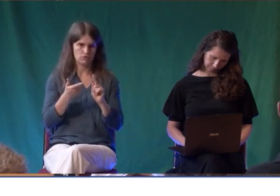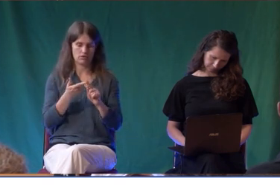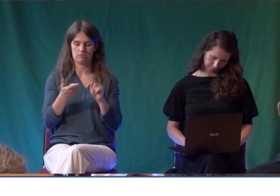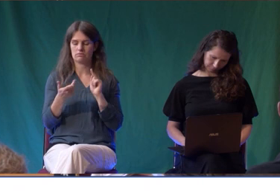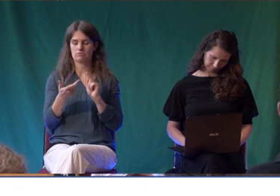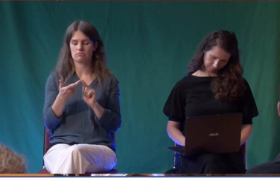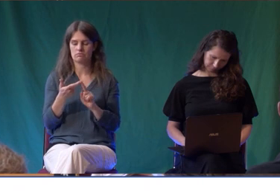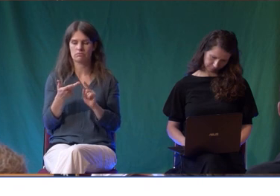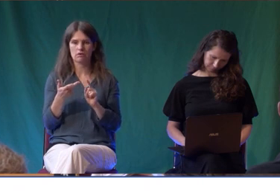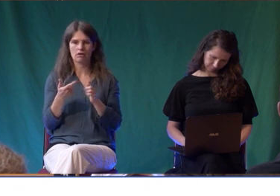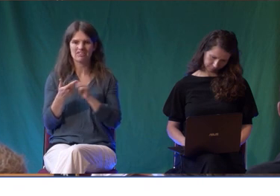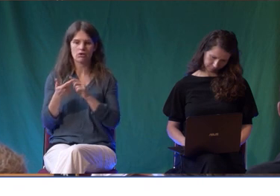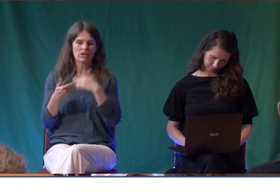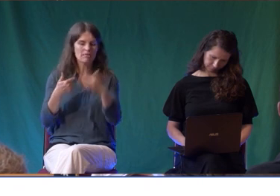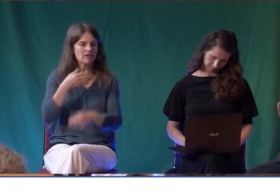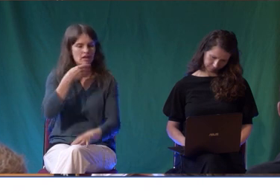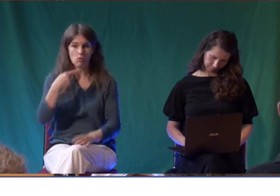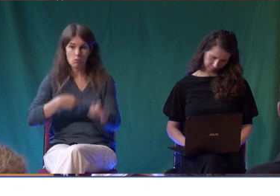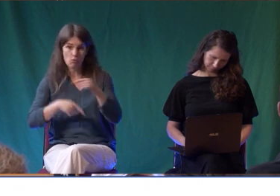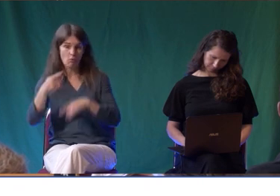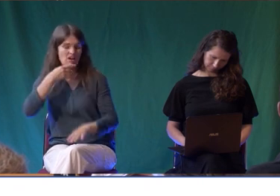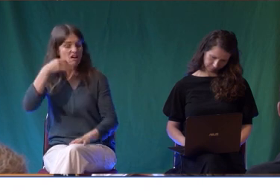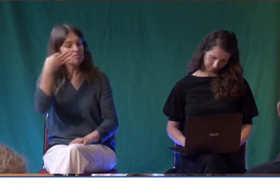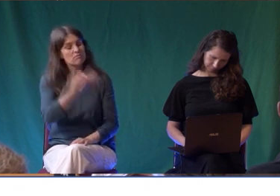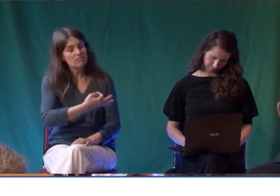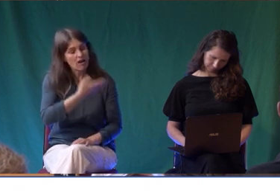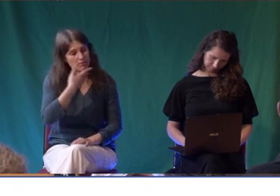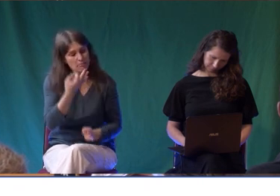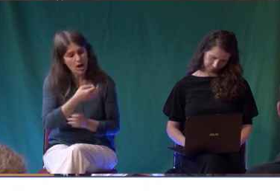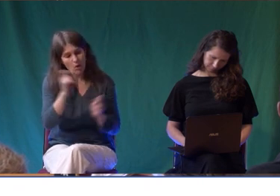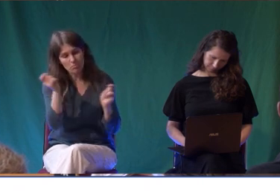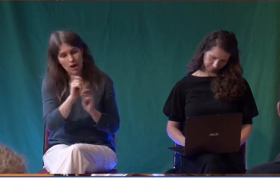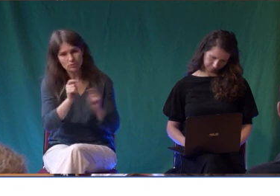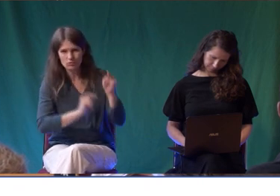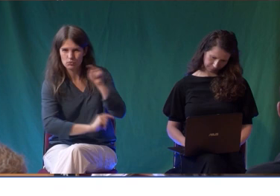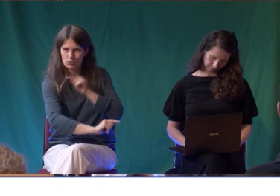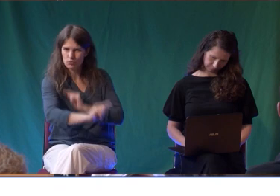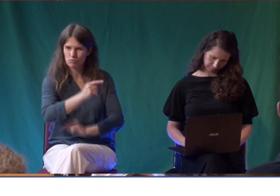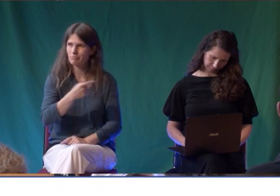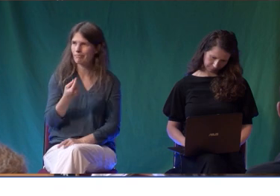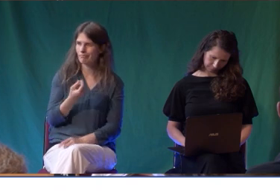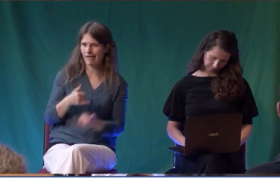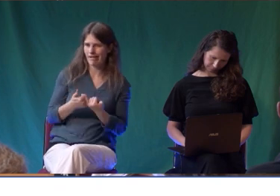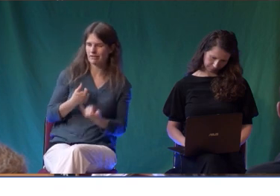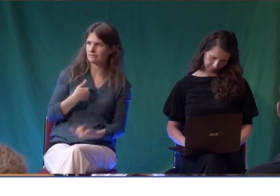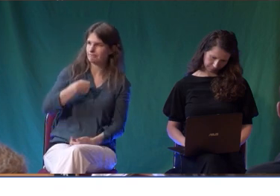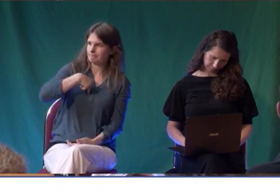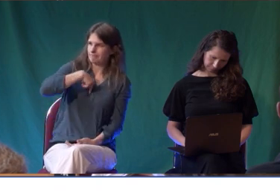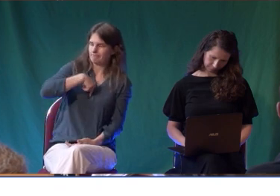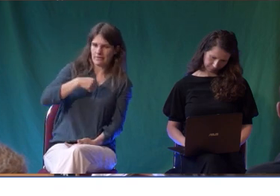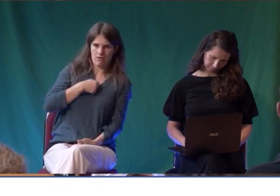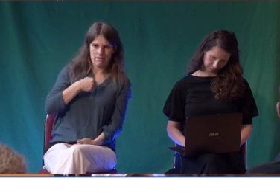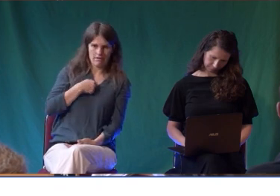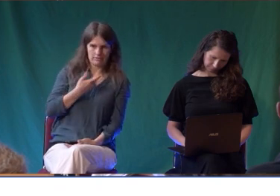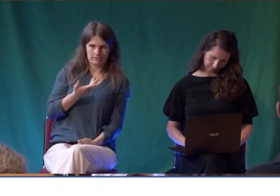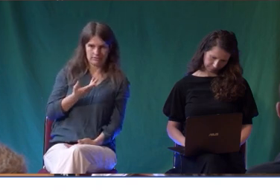dabei nicht fragen brauchen Sie eine Pause weil dann haben die Eltern oft Angst wenn ich jetzt sage